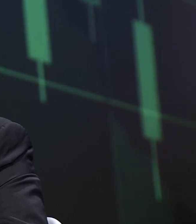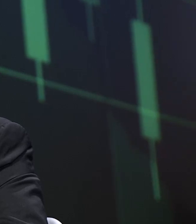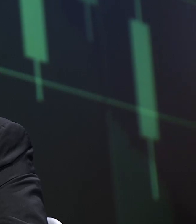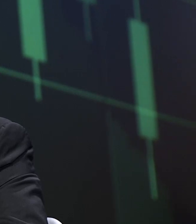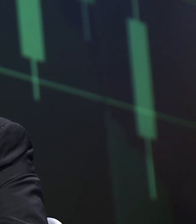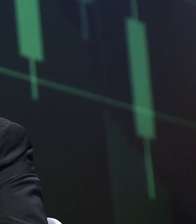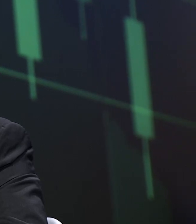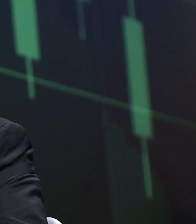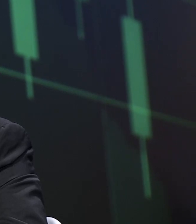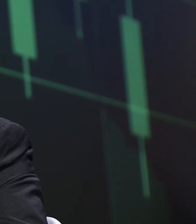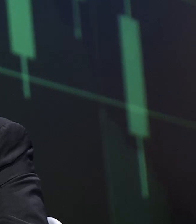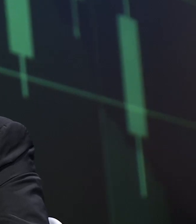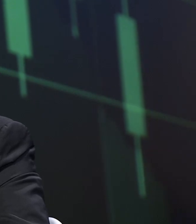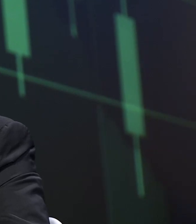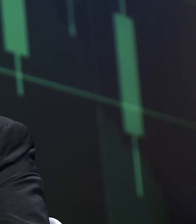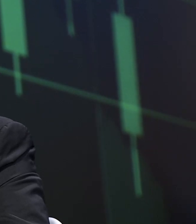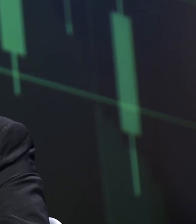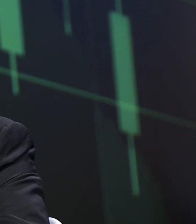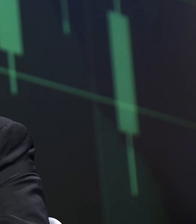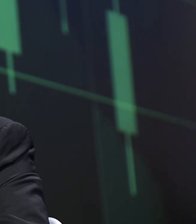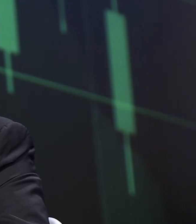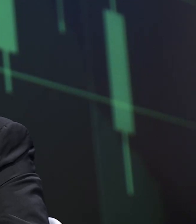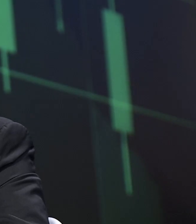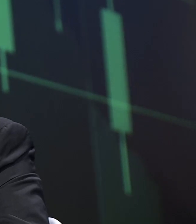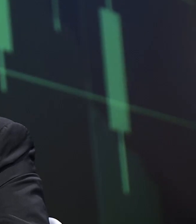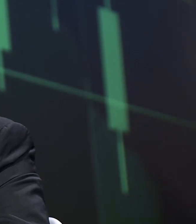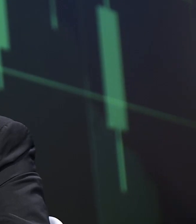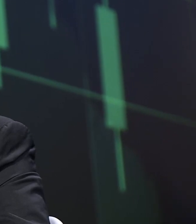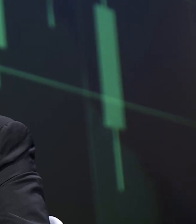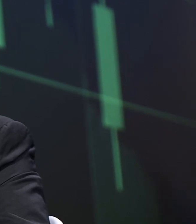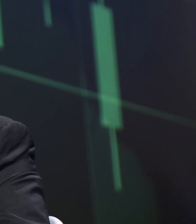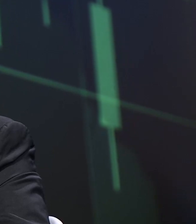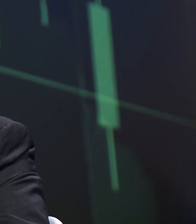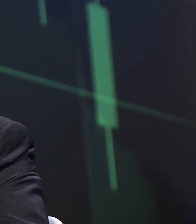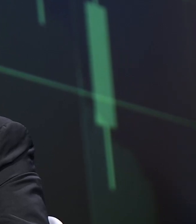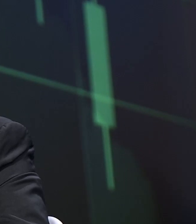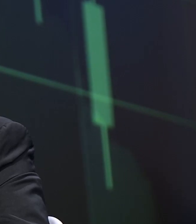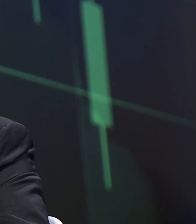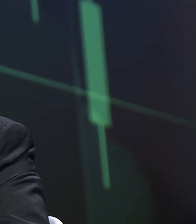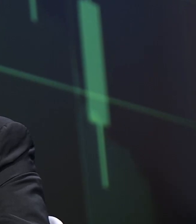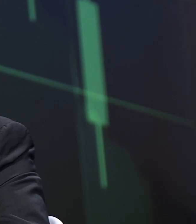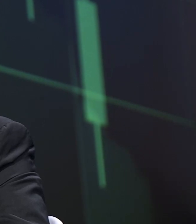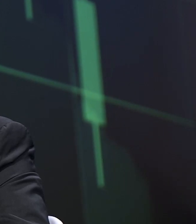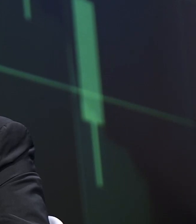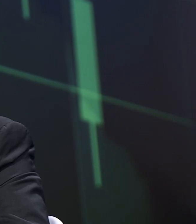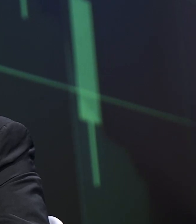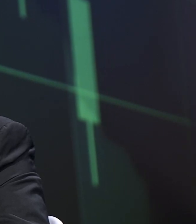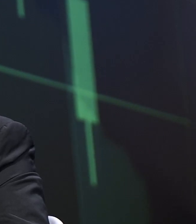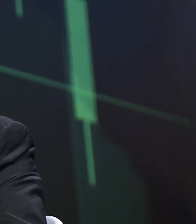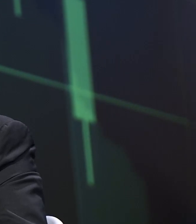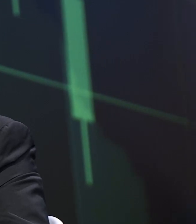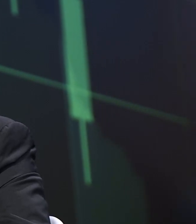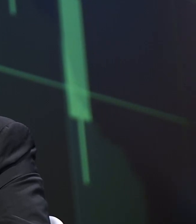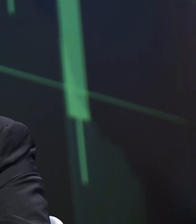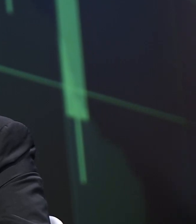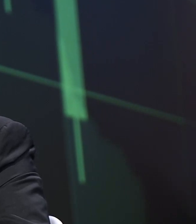Σας ευχαριστούμε που είστε μαζί μας. Θα ήθελα να ευχαριστήσω το Ελληνοαμερικανικό Επιμελητήριο και τους εκλεκτούς συνομιλητές μου και